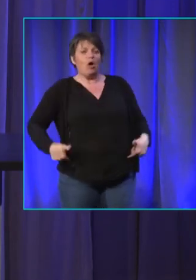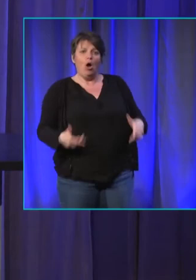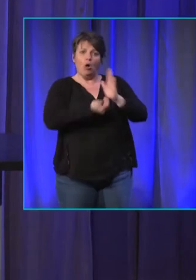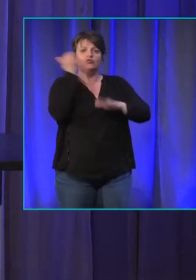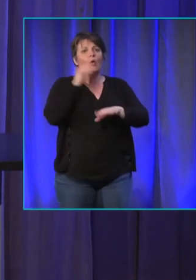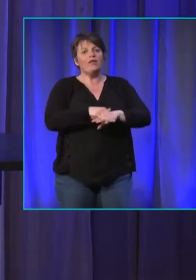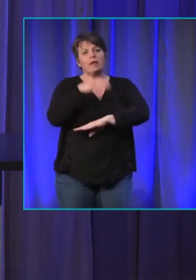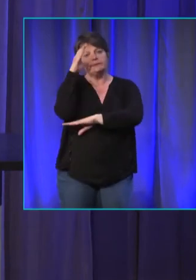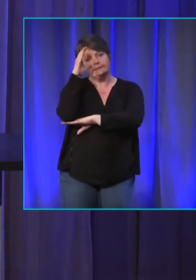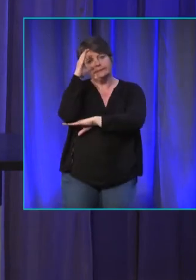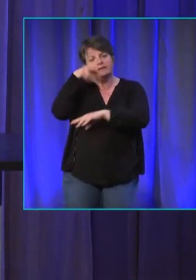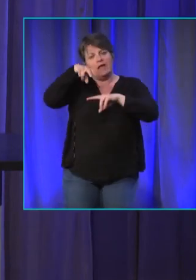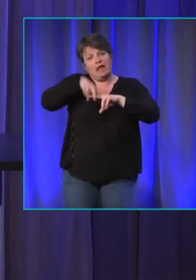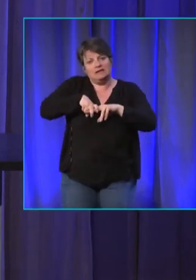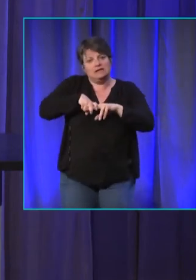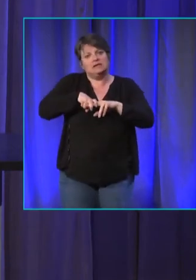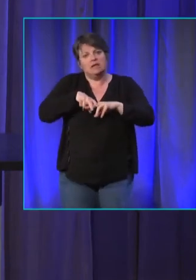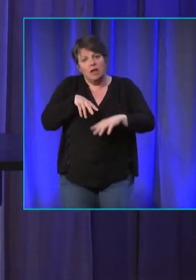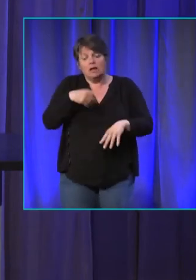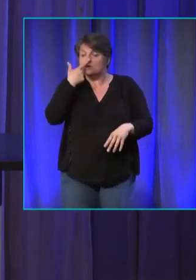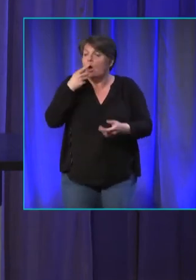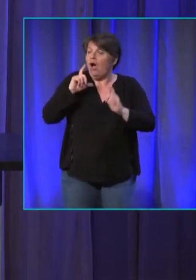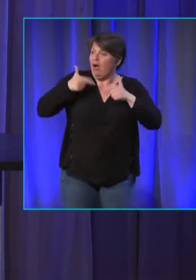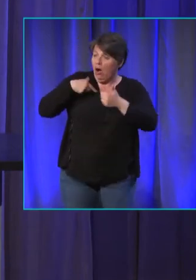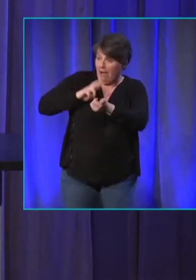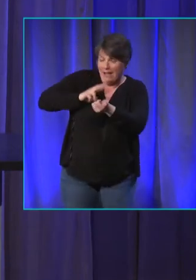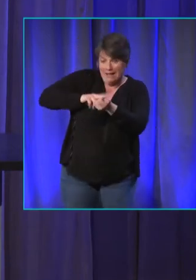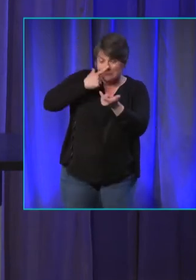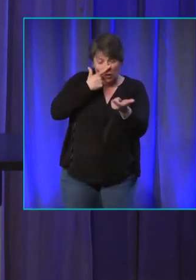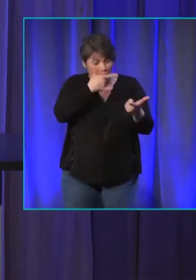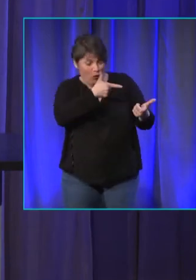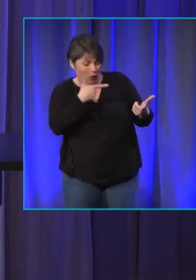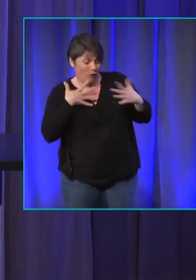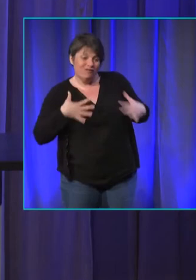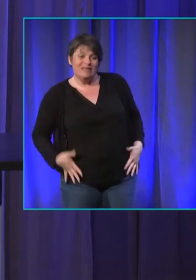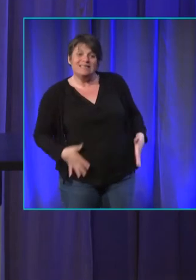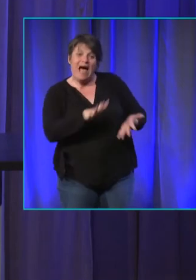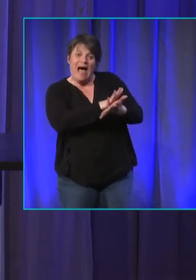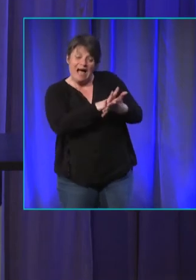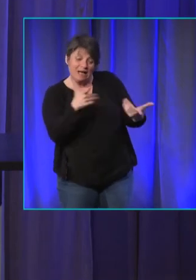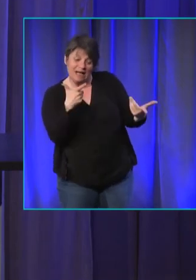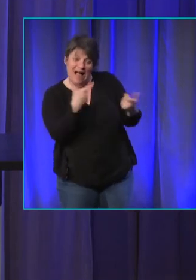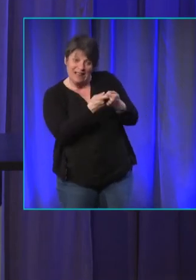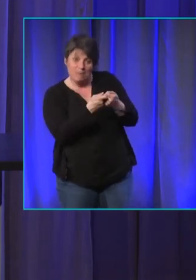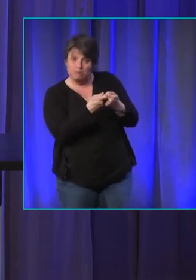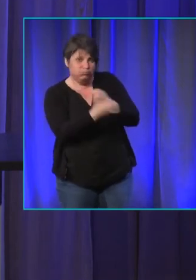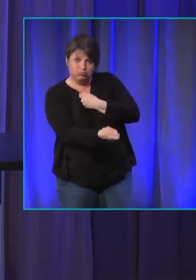au soir, est-ce que notre rythme scolaire est adapté à leur physiologie? J'aurais tendance à dire que